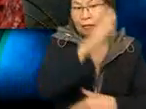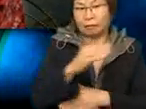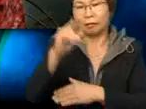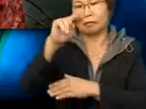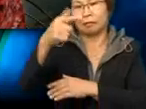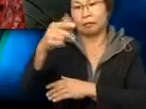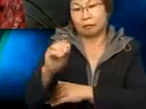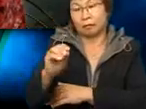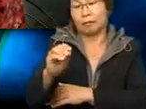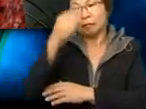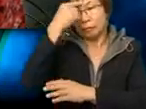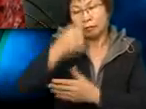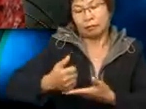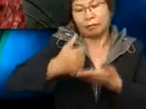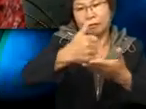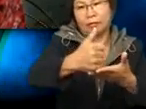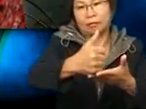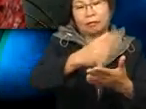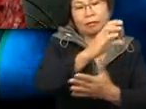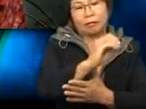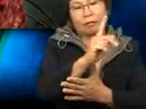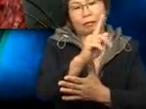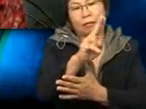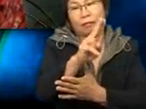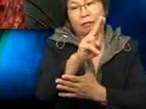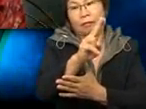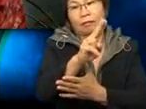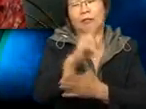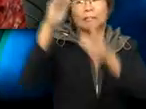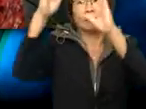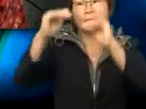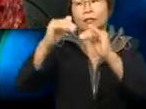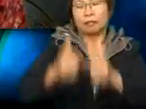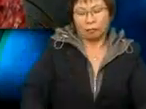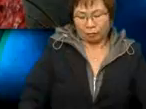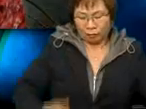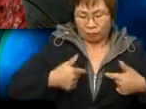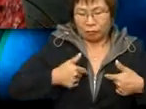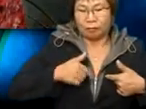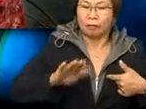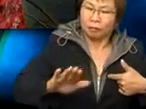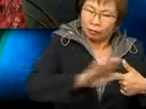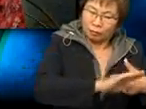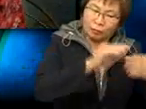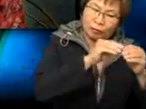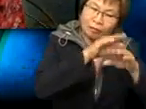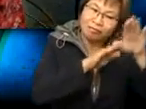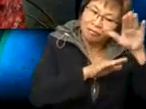kerajaan untuk membantu golongan ini agar kehidupan mereka lebih